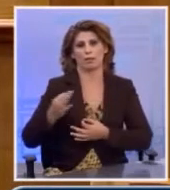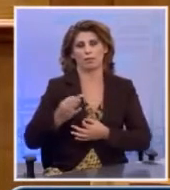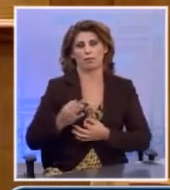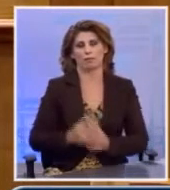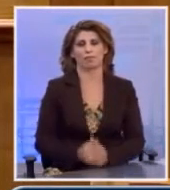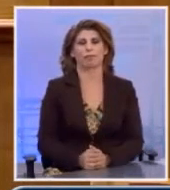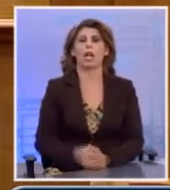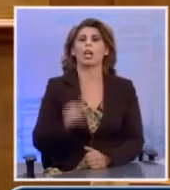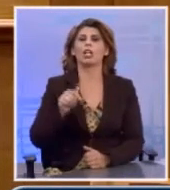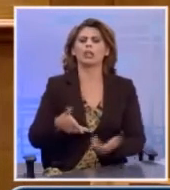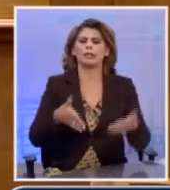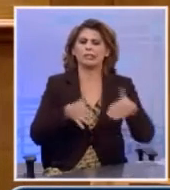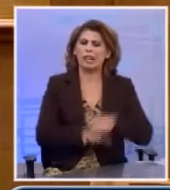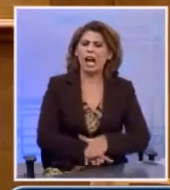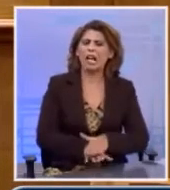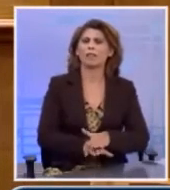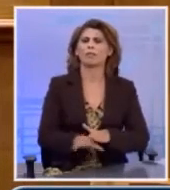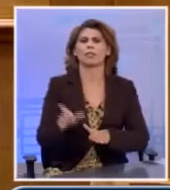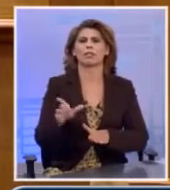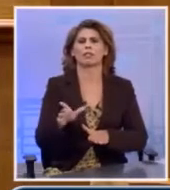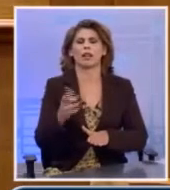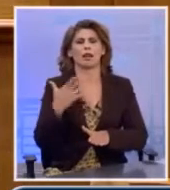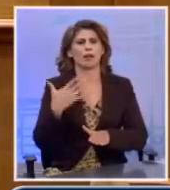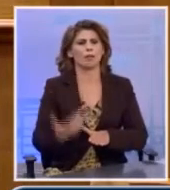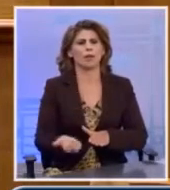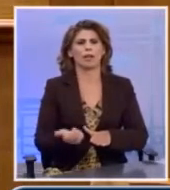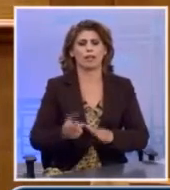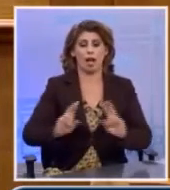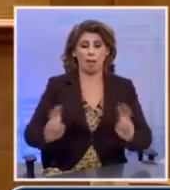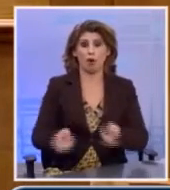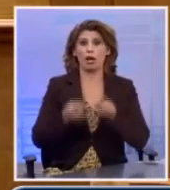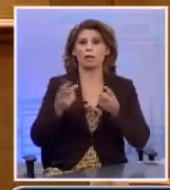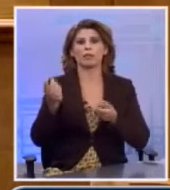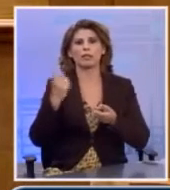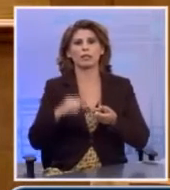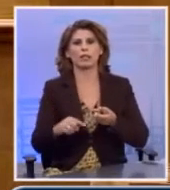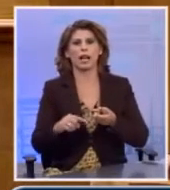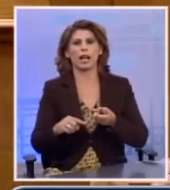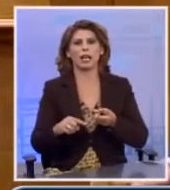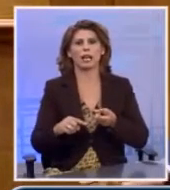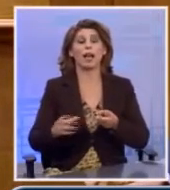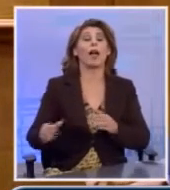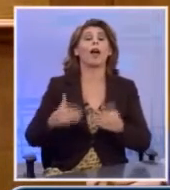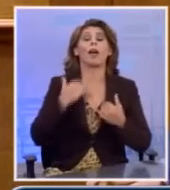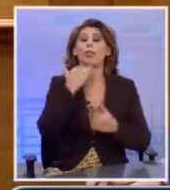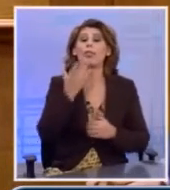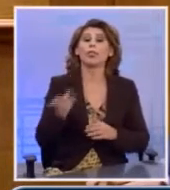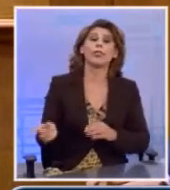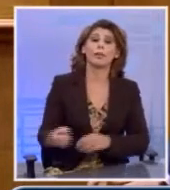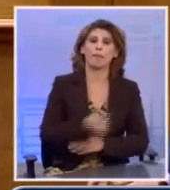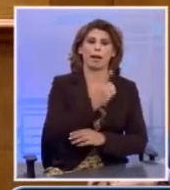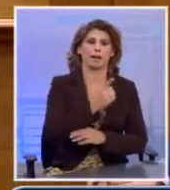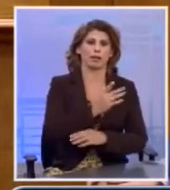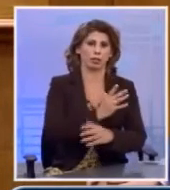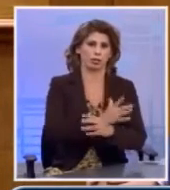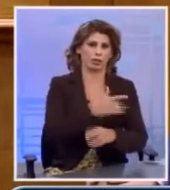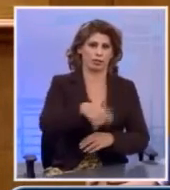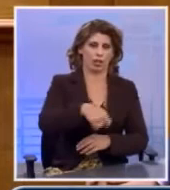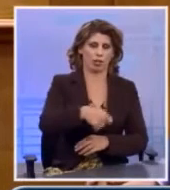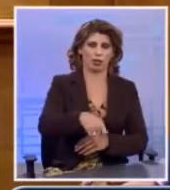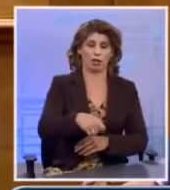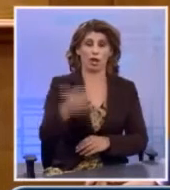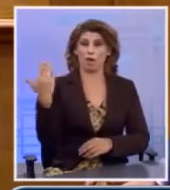για συγκαλύψεις, παρεμβάσεις και αμνηστεύσεις. Θα ήθελα να σας ρωτήσω, κύριε Μητσοτάκη, τον περασμένο